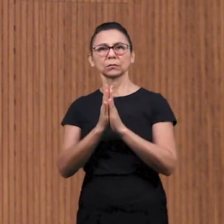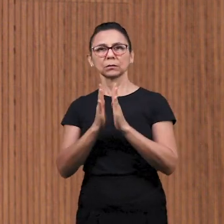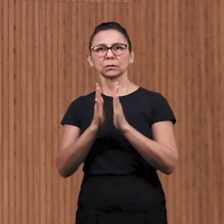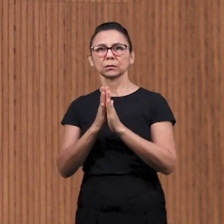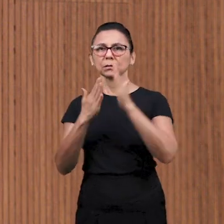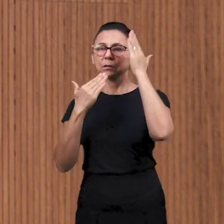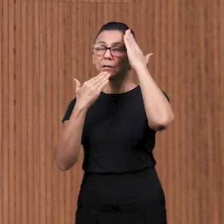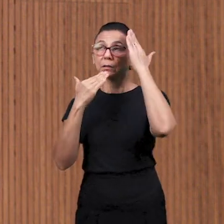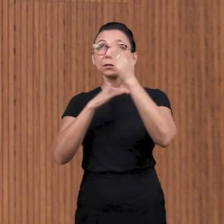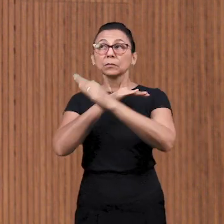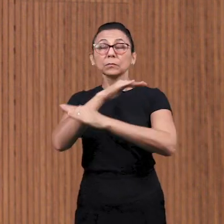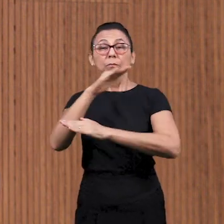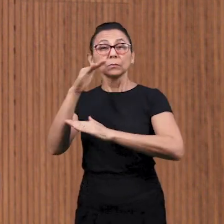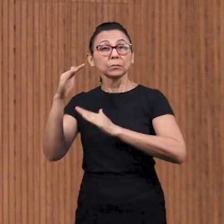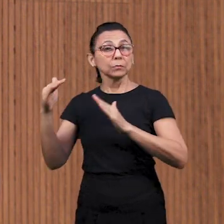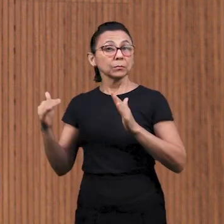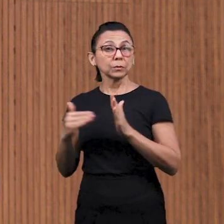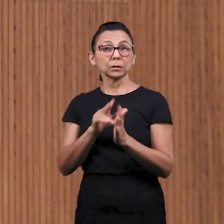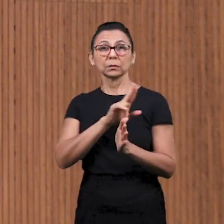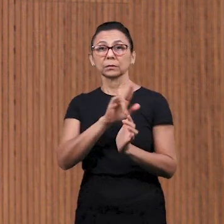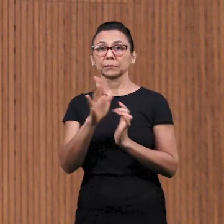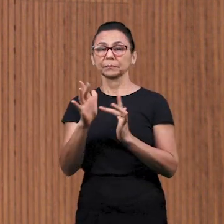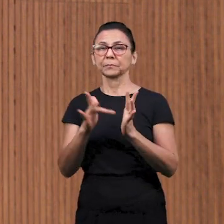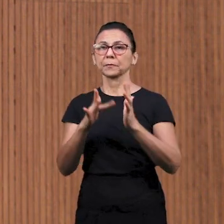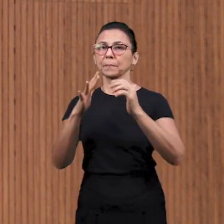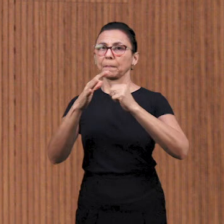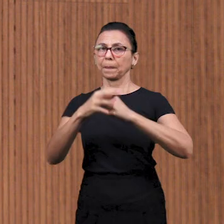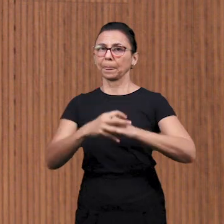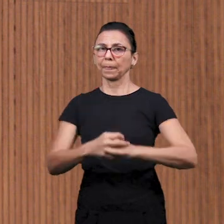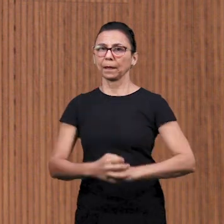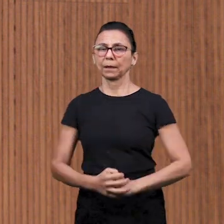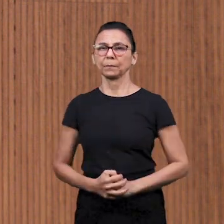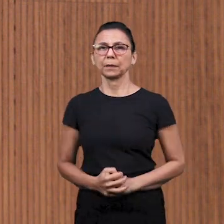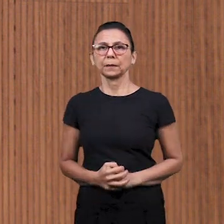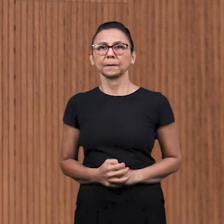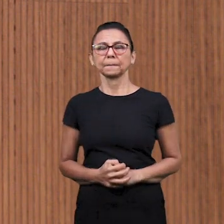Тебе, благодарим Тебя за все во имя Господа Иисуса.